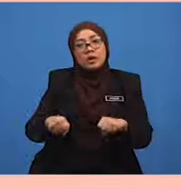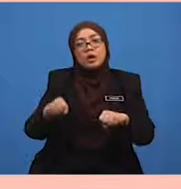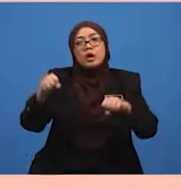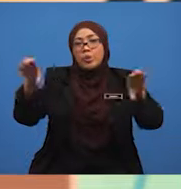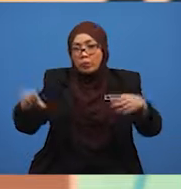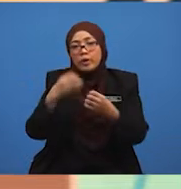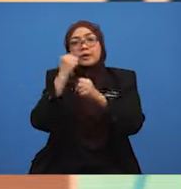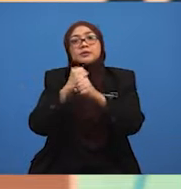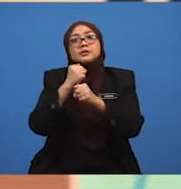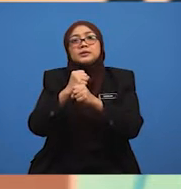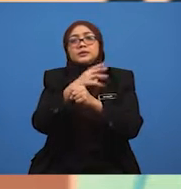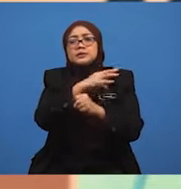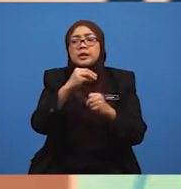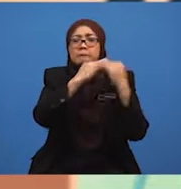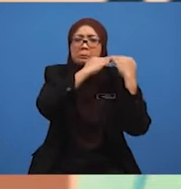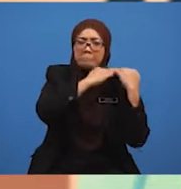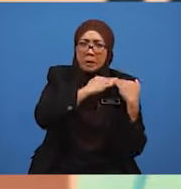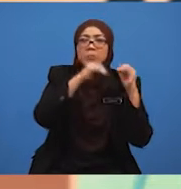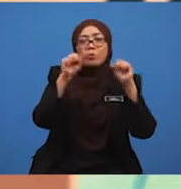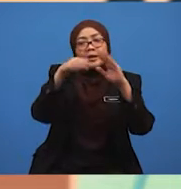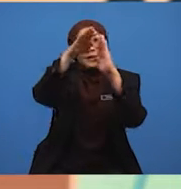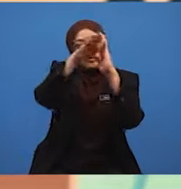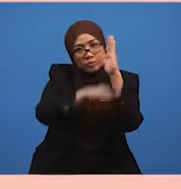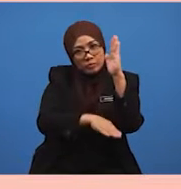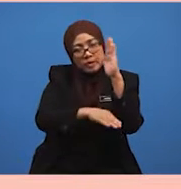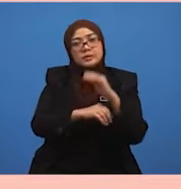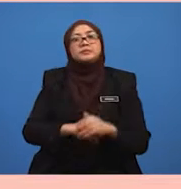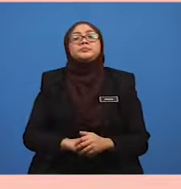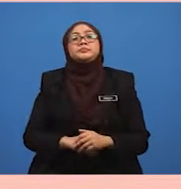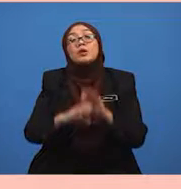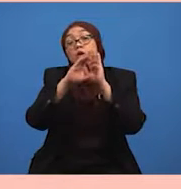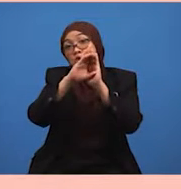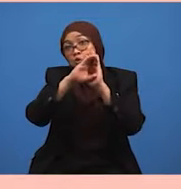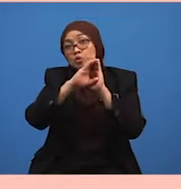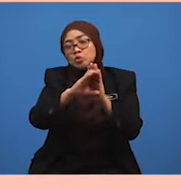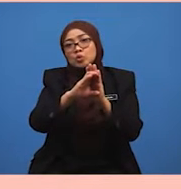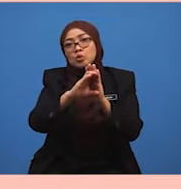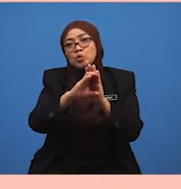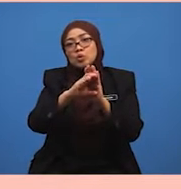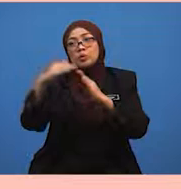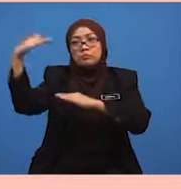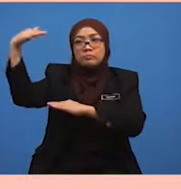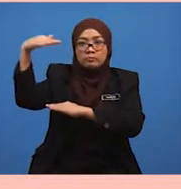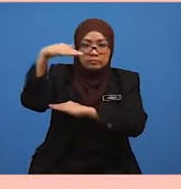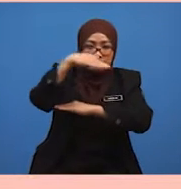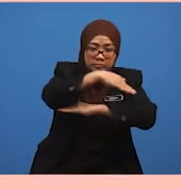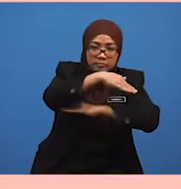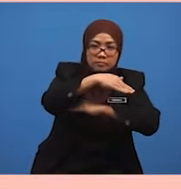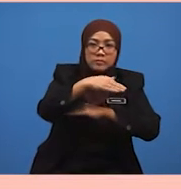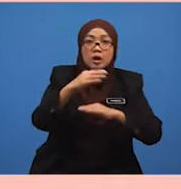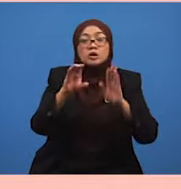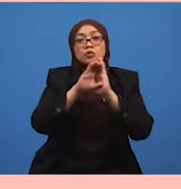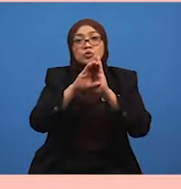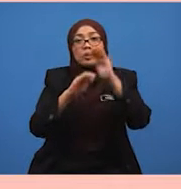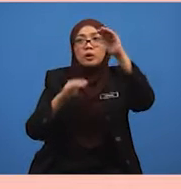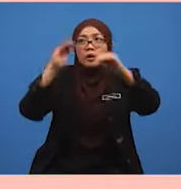dikurangkan. Contoh-contoh sata condong adalah seperti tangga dan papan gelongsor,